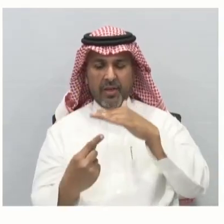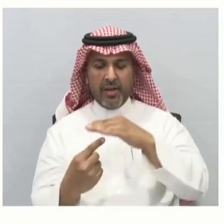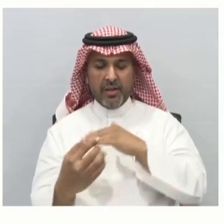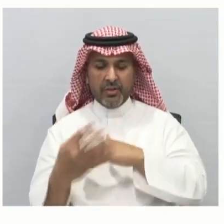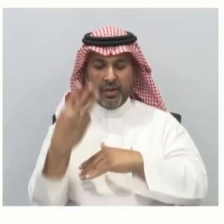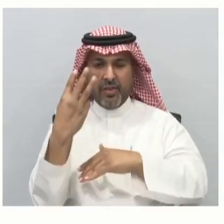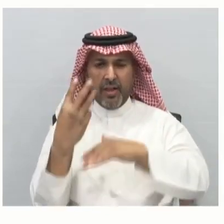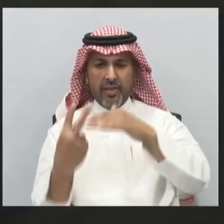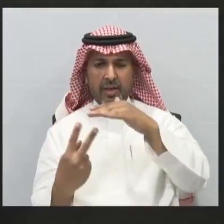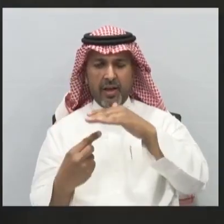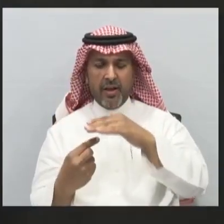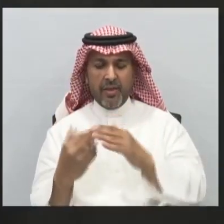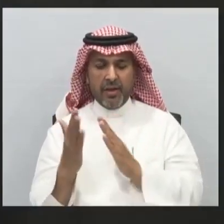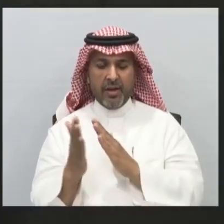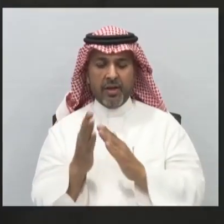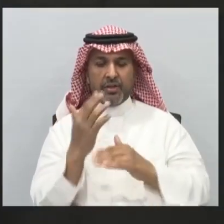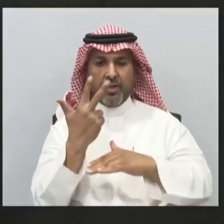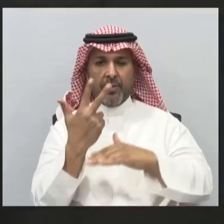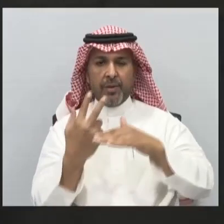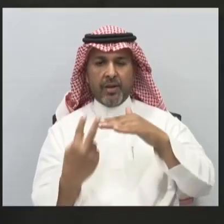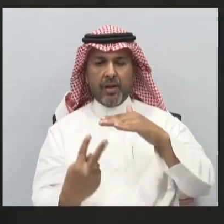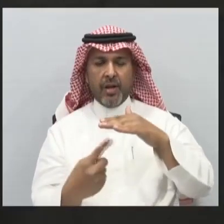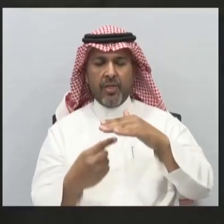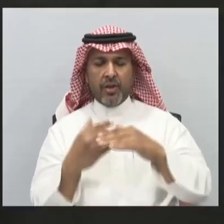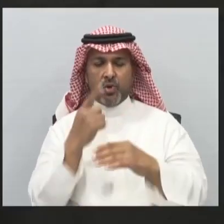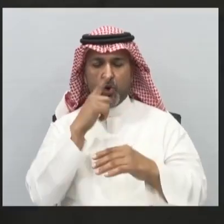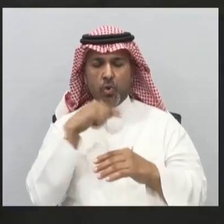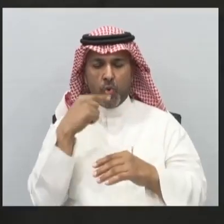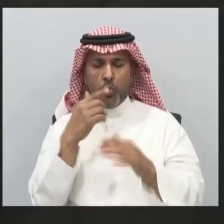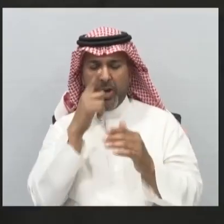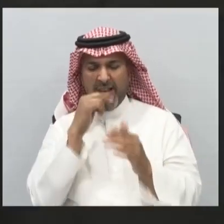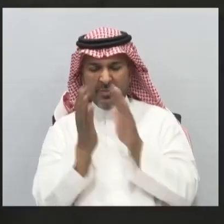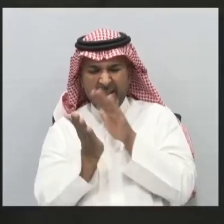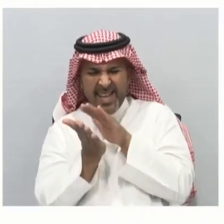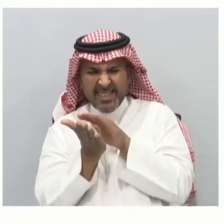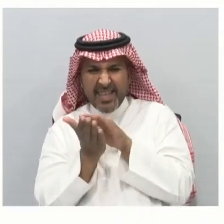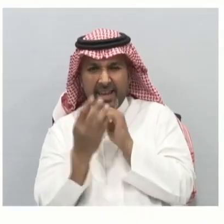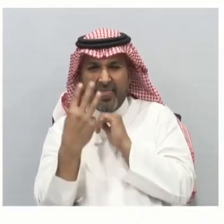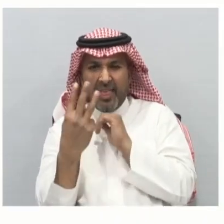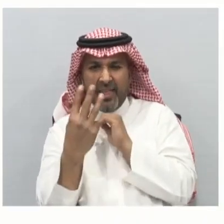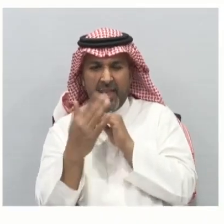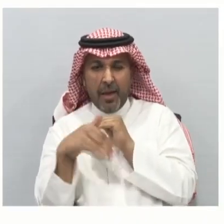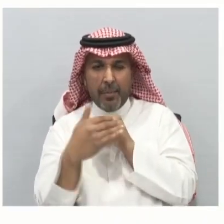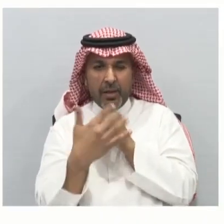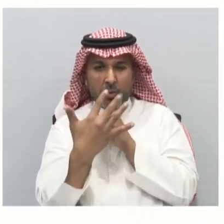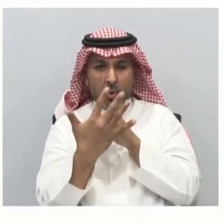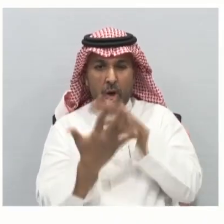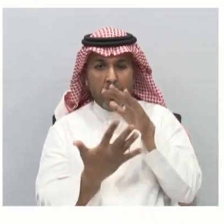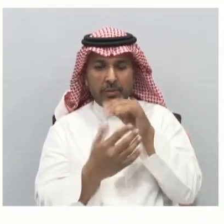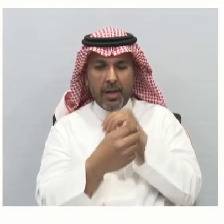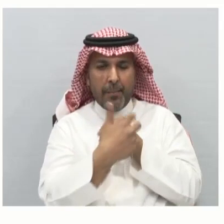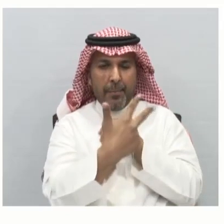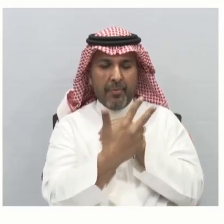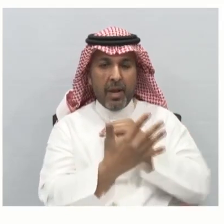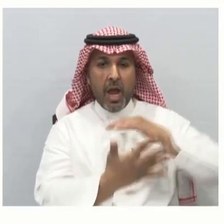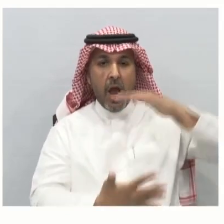الترتيب طلب من الترتيب من وين من الاصغر حتى الاكبر وين اصغرهم الاصغر ثلاثه على 12